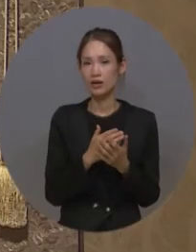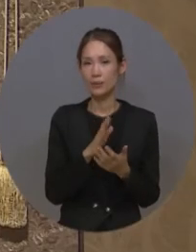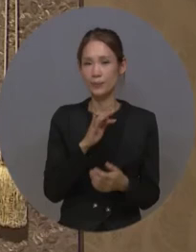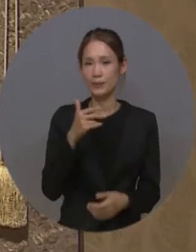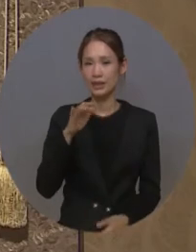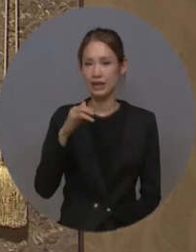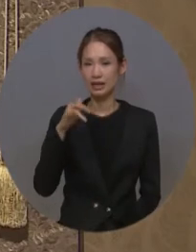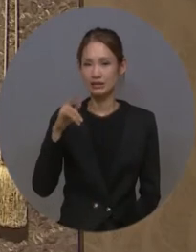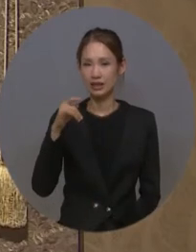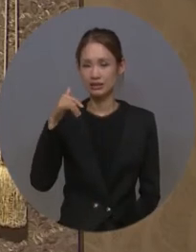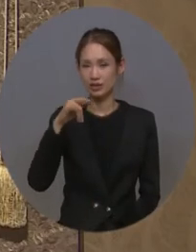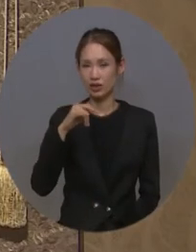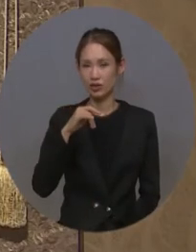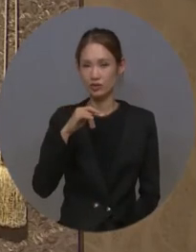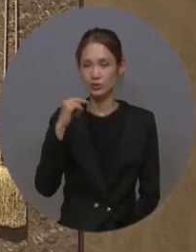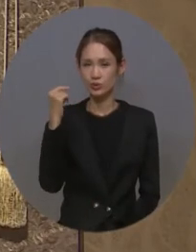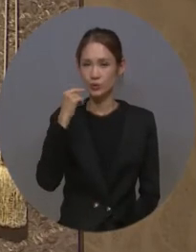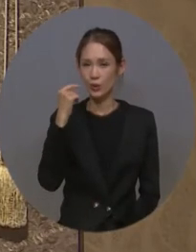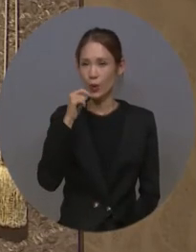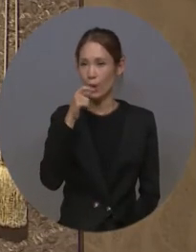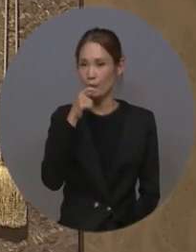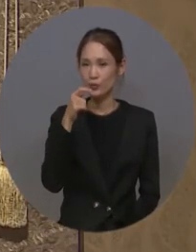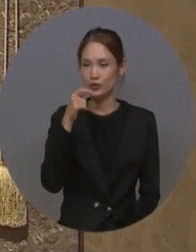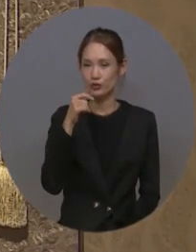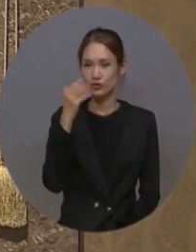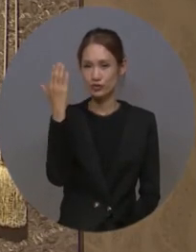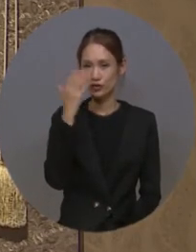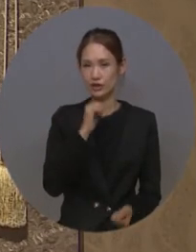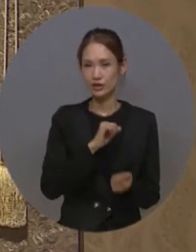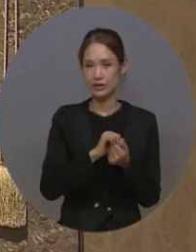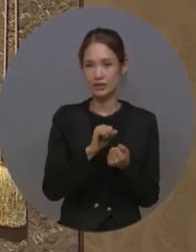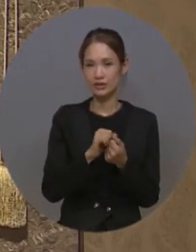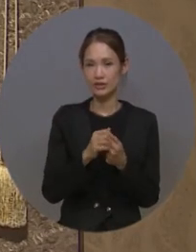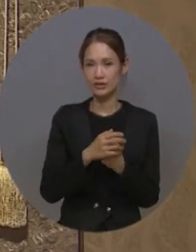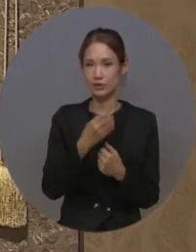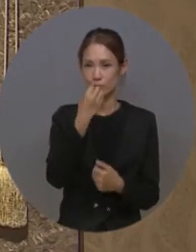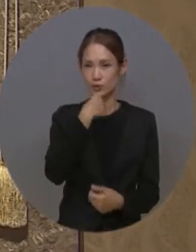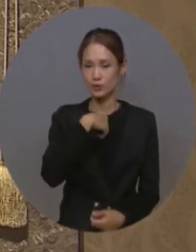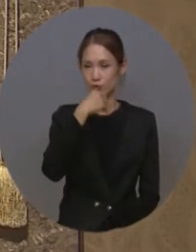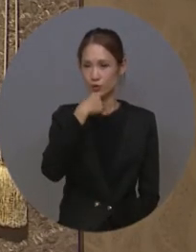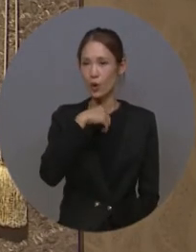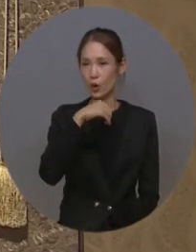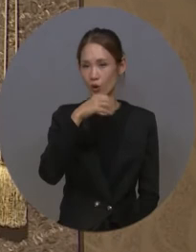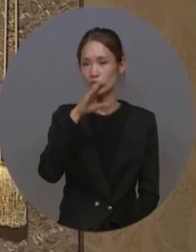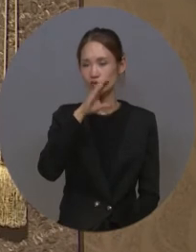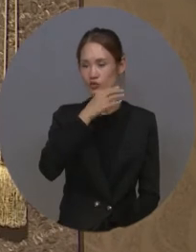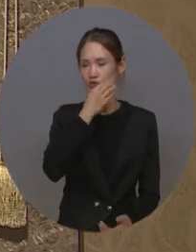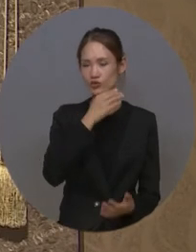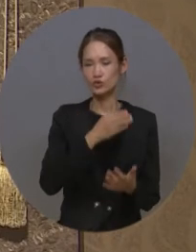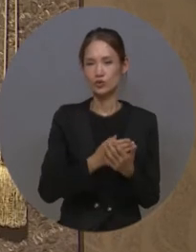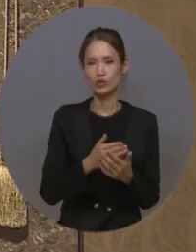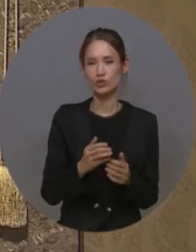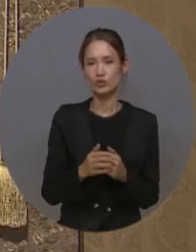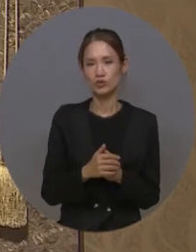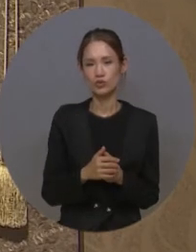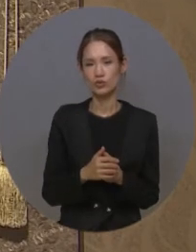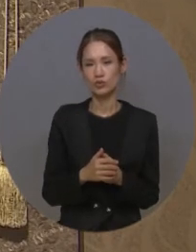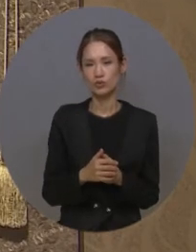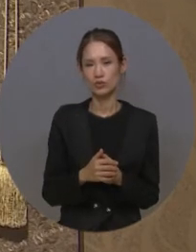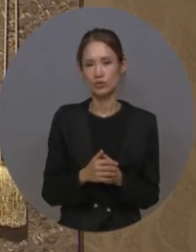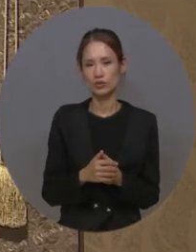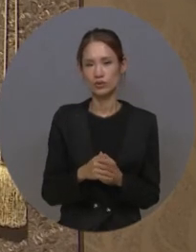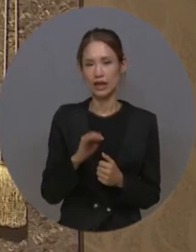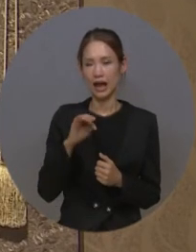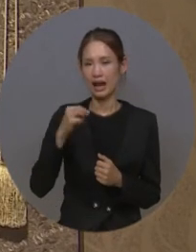세척 있죠. 아, 그렇죠. 그 저기 소금물 그 식염수 예. 해서 해주는 거 되게 중요하고요. 아. 그다음에 뭐